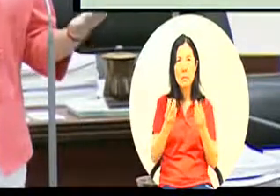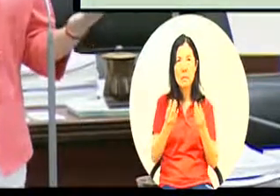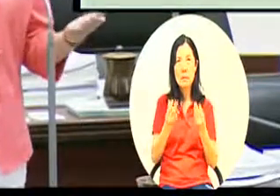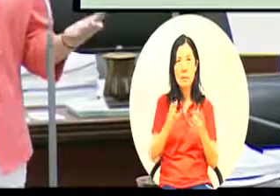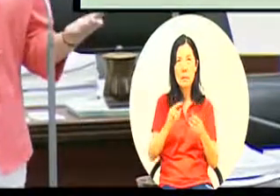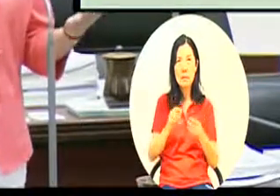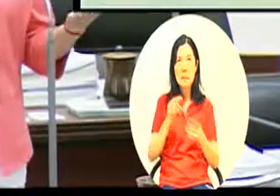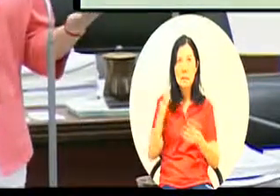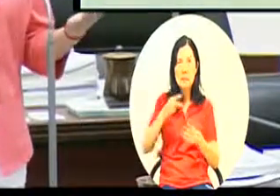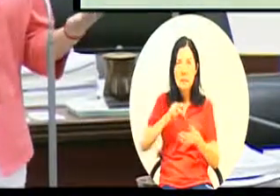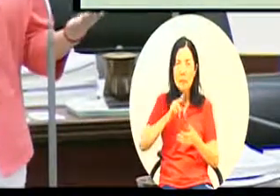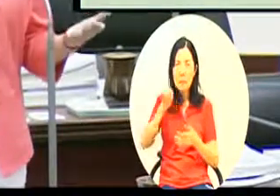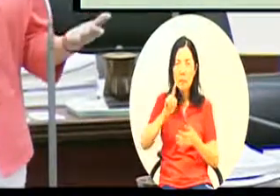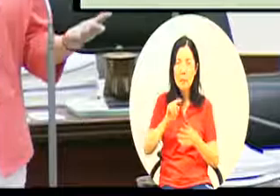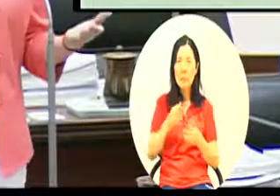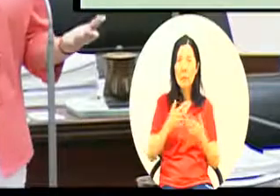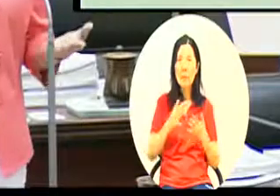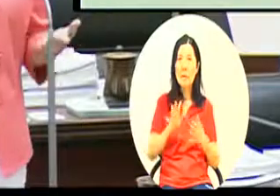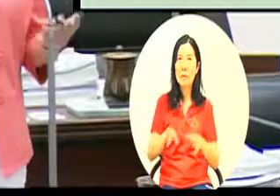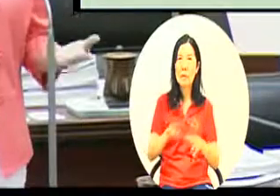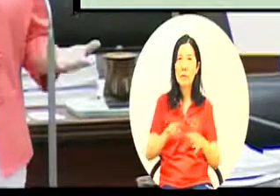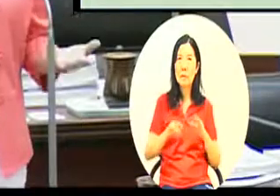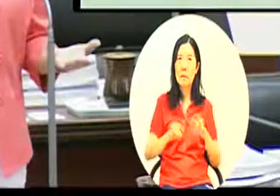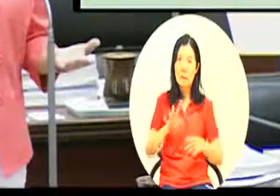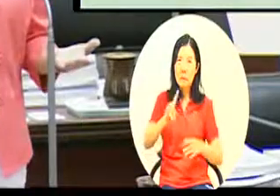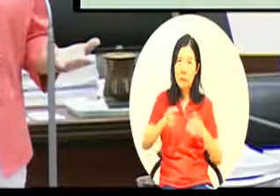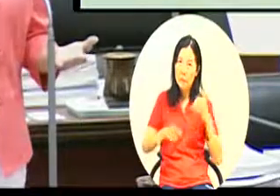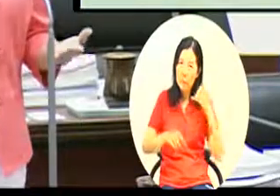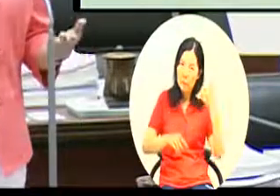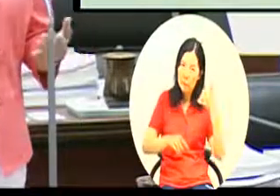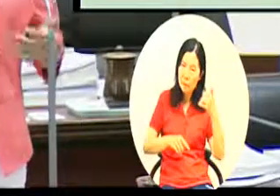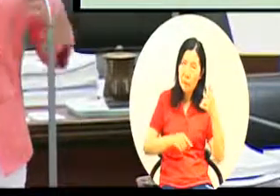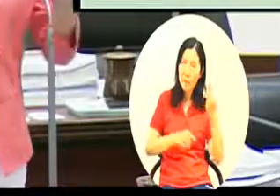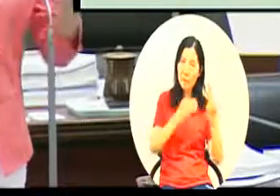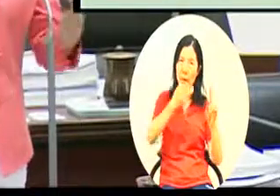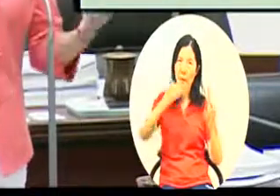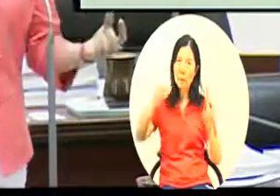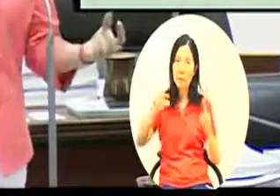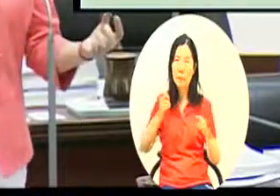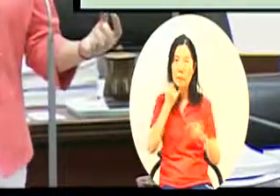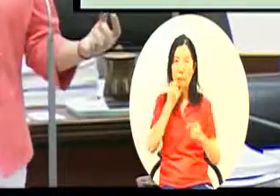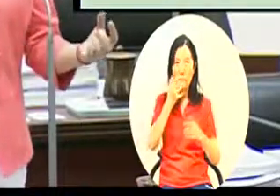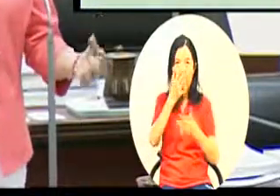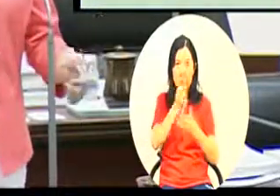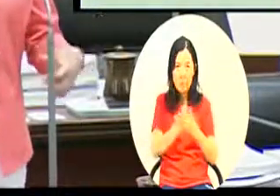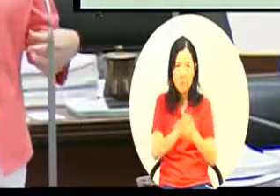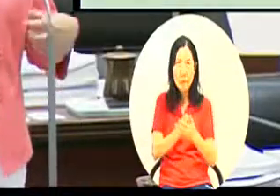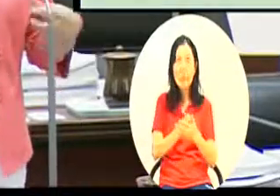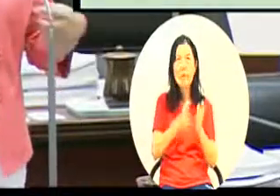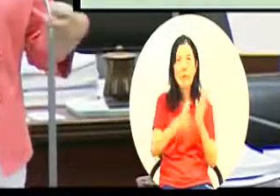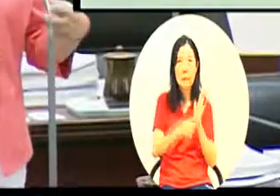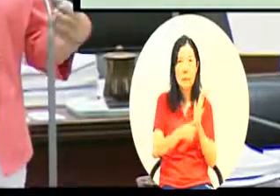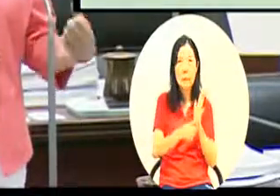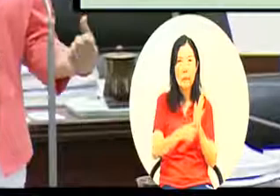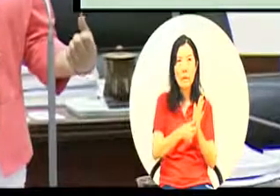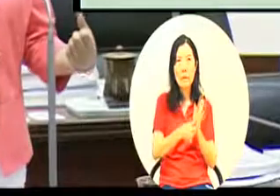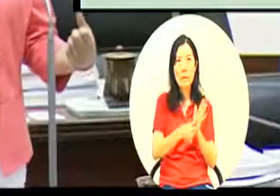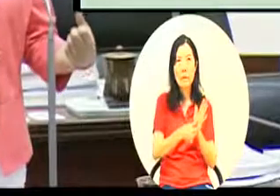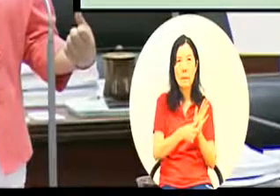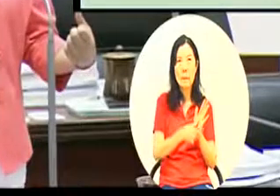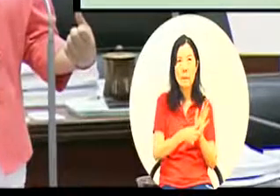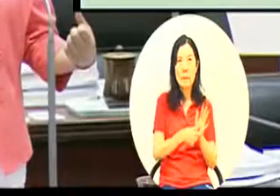清。如果说现在打1999电话，我们能够留下全名，或是留下我们的